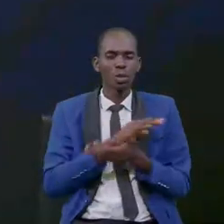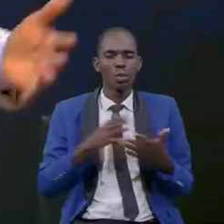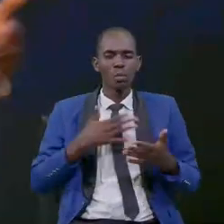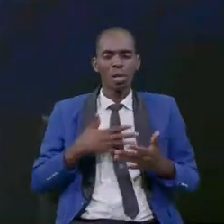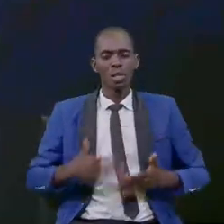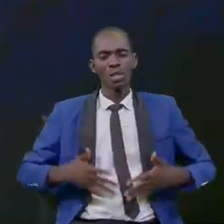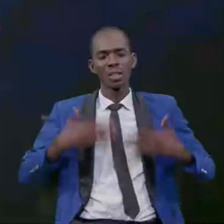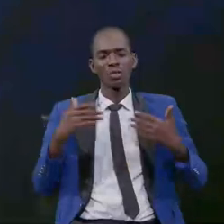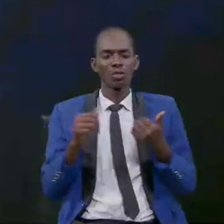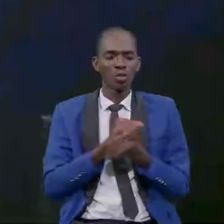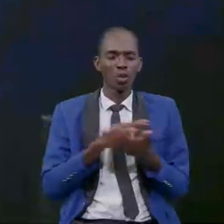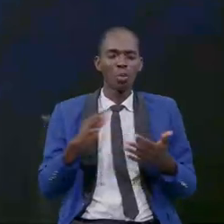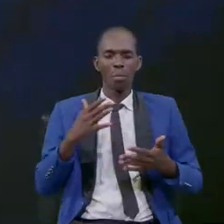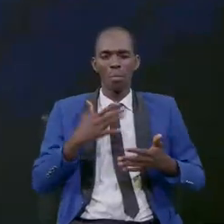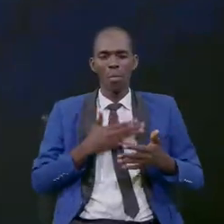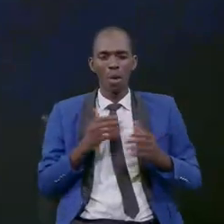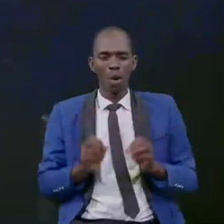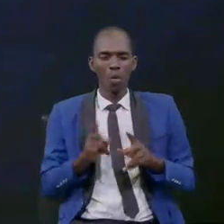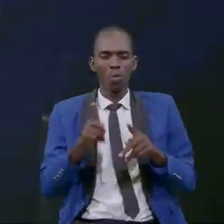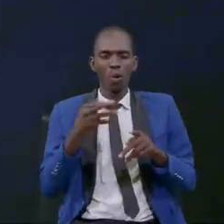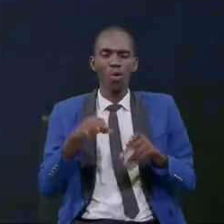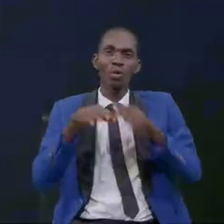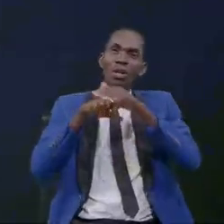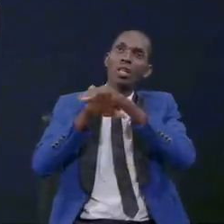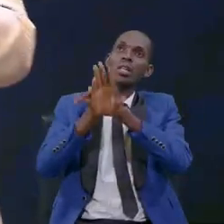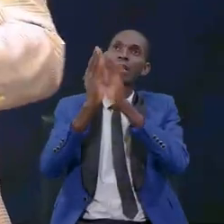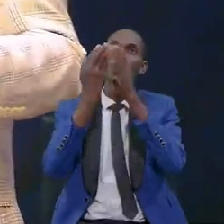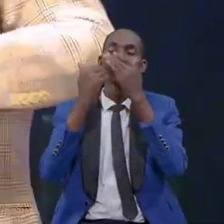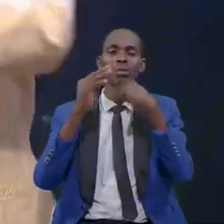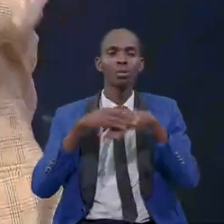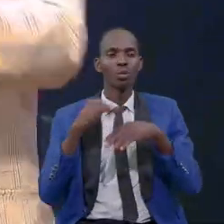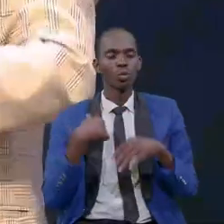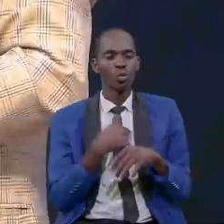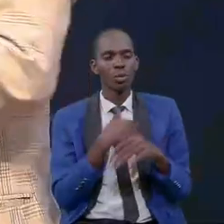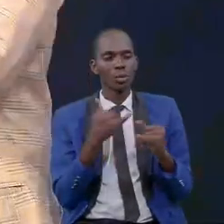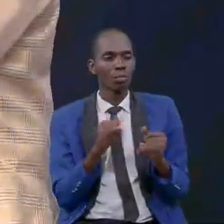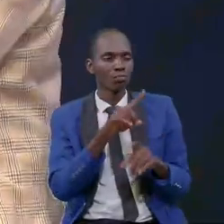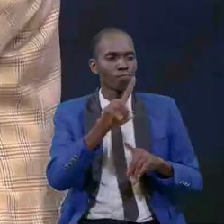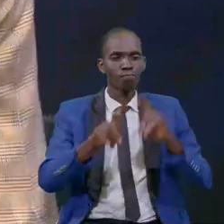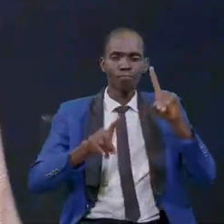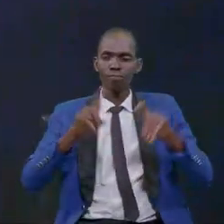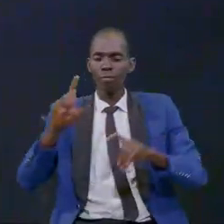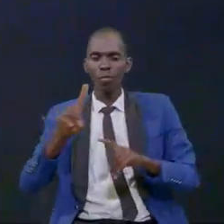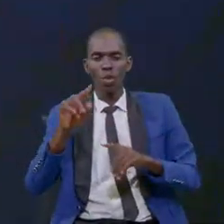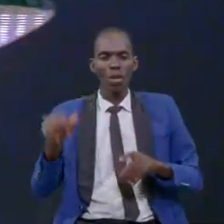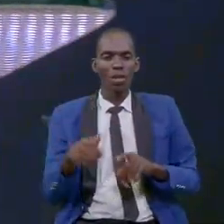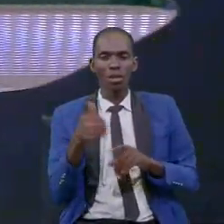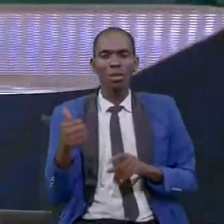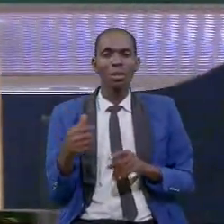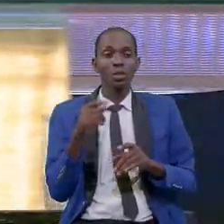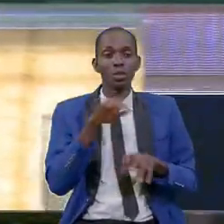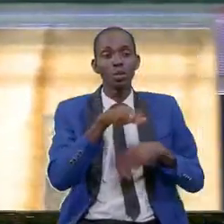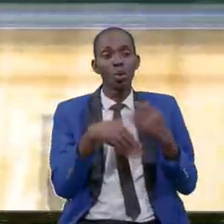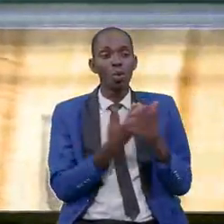ceci de détruire ma vie, détruire mon opportunité d'aller au ciel? On se pose la question avant de faire des choses. Nous